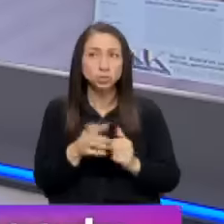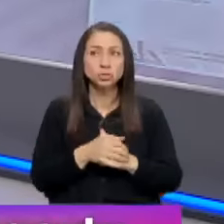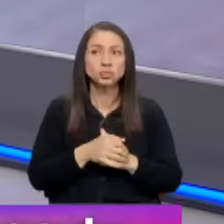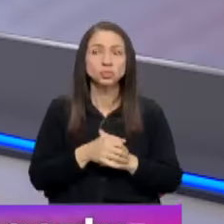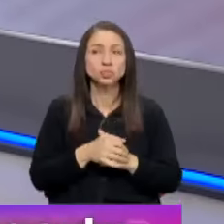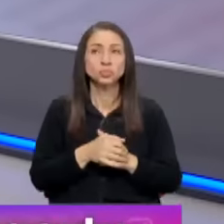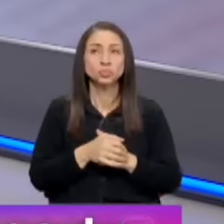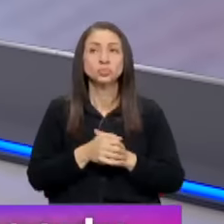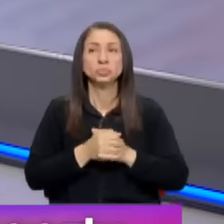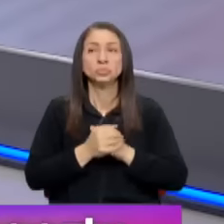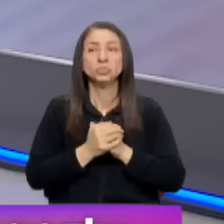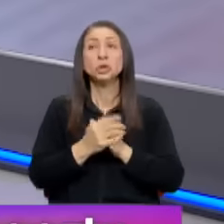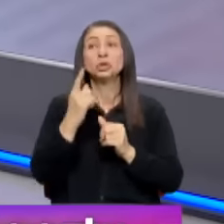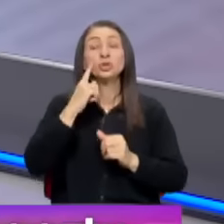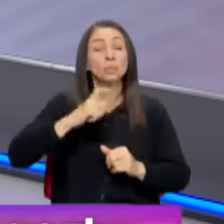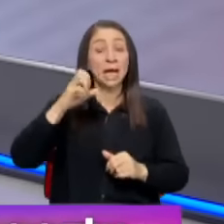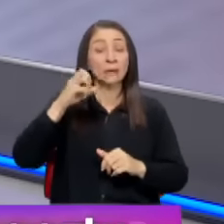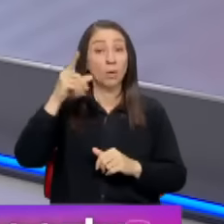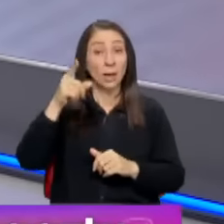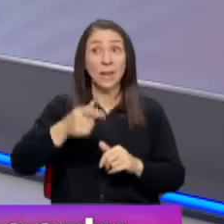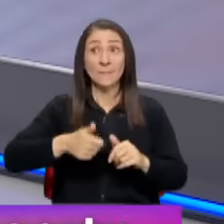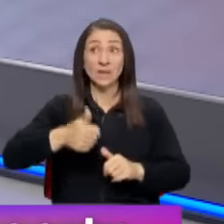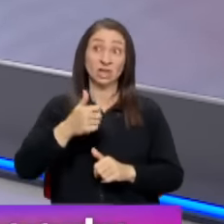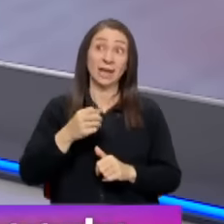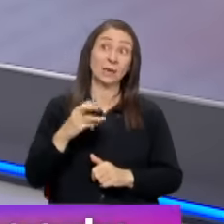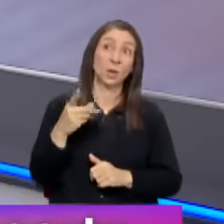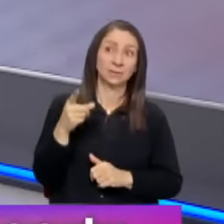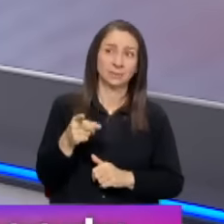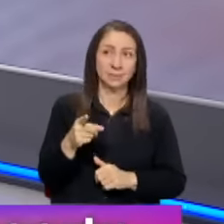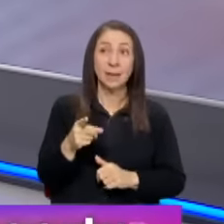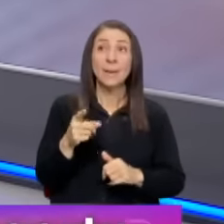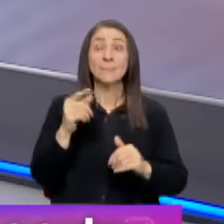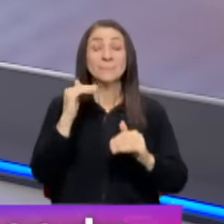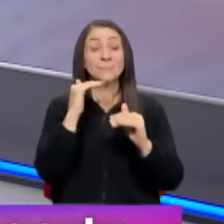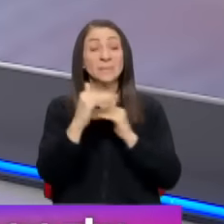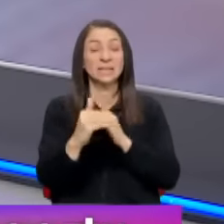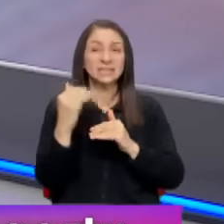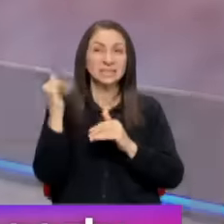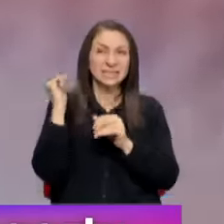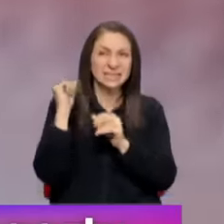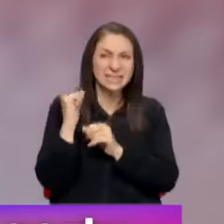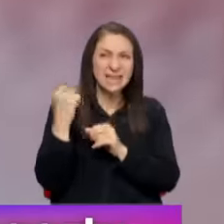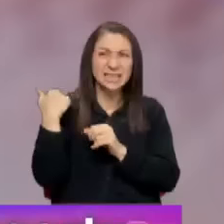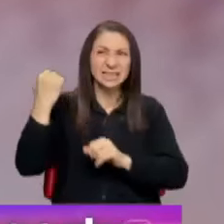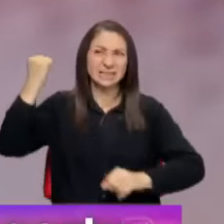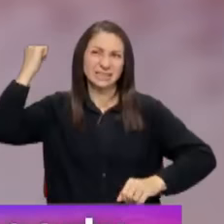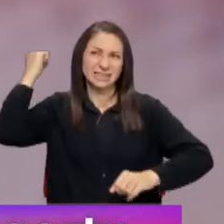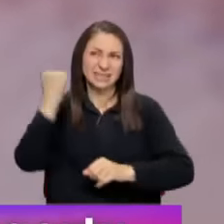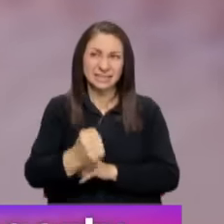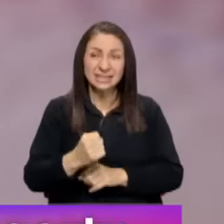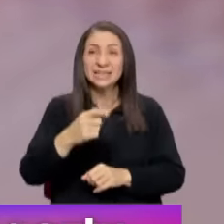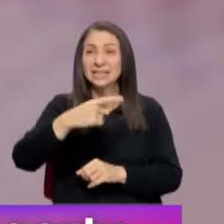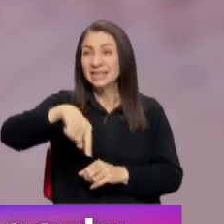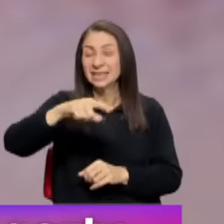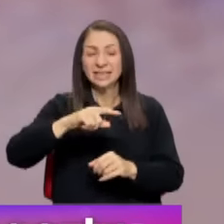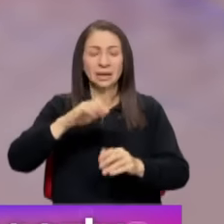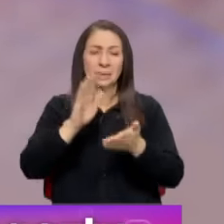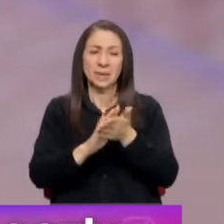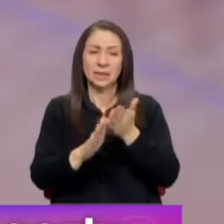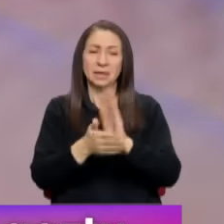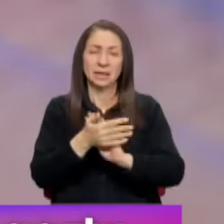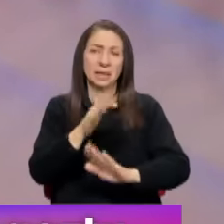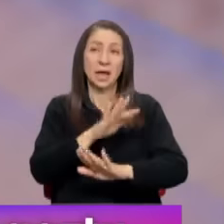acaba? Cumhurbaşkanı Erdoğan, Başkan Erdoğan. Milleti sırtından hançerleyenlerin devri